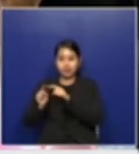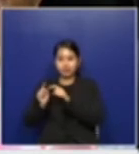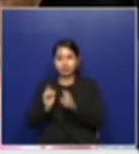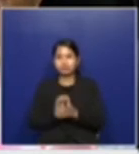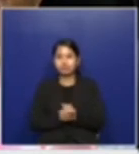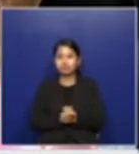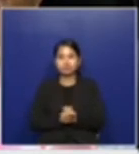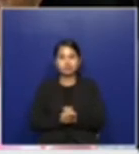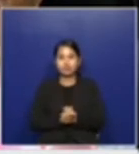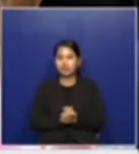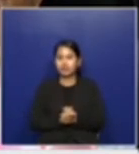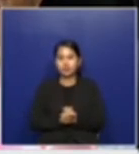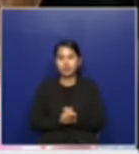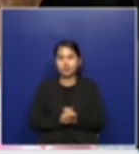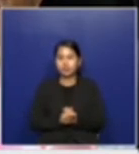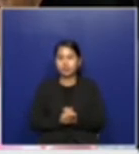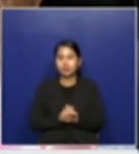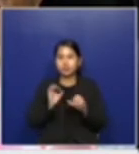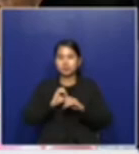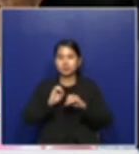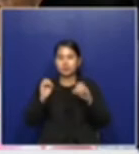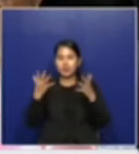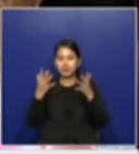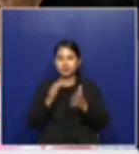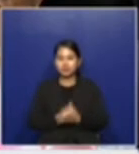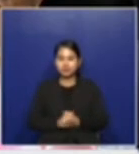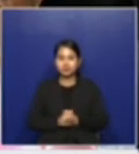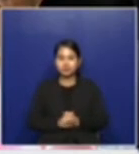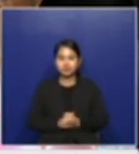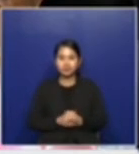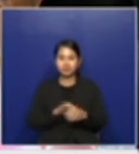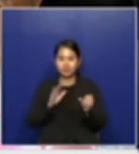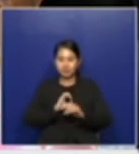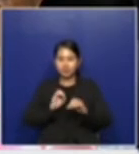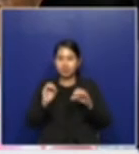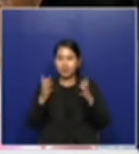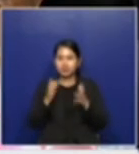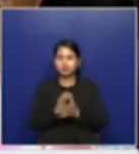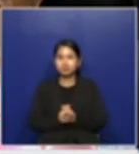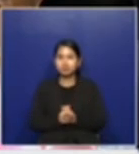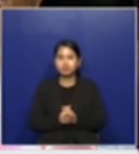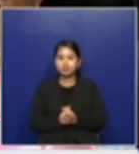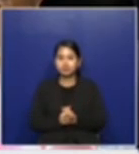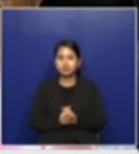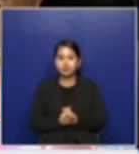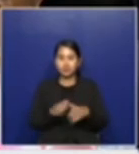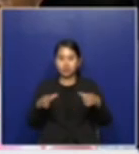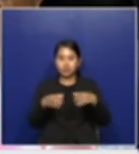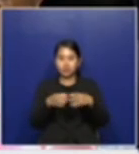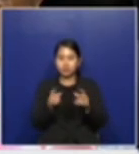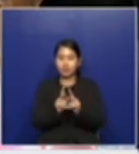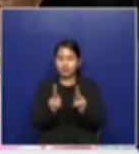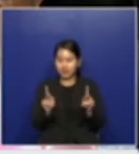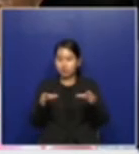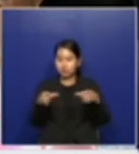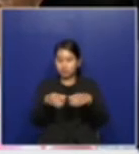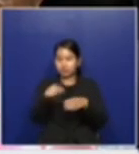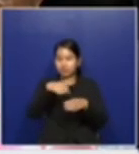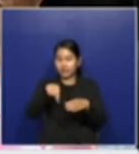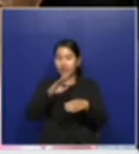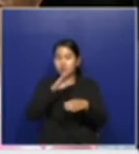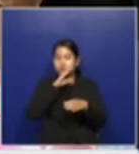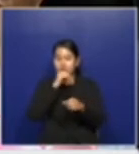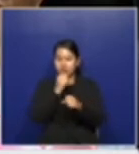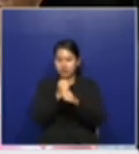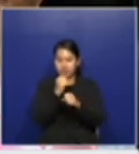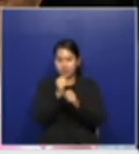มันตอบอะไรไม่ได้เลยมันตอบอะไรไม่ได้เลยคณะกรรมการชุดนี้นะครับถ้าท่านไปทำแผนแล้วเนี่ยเ